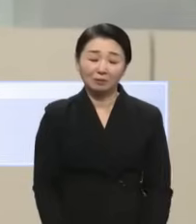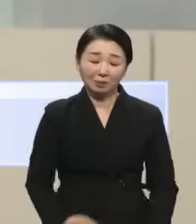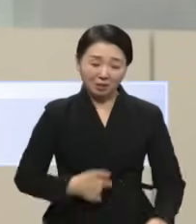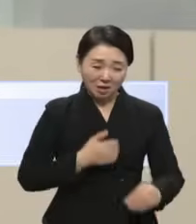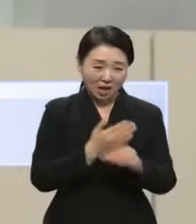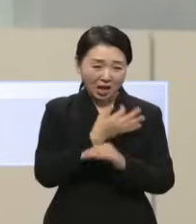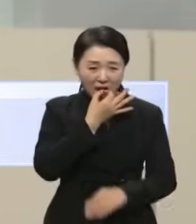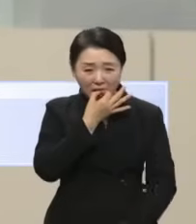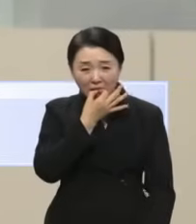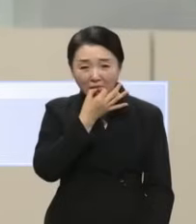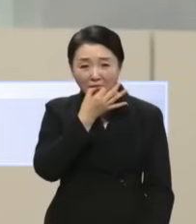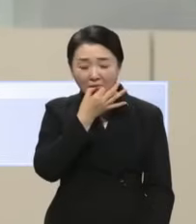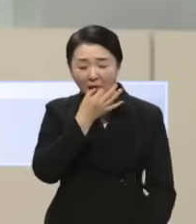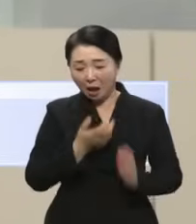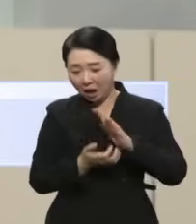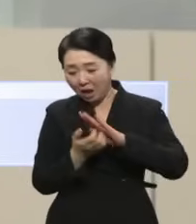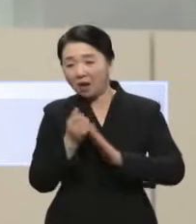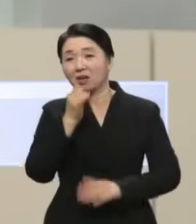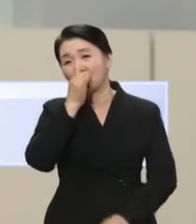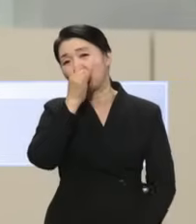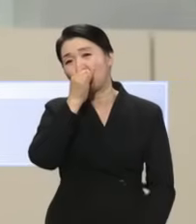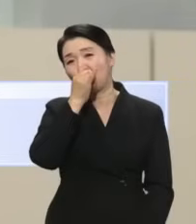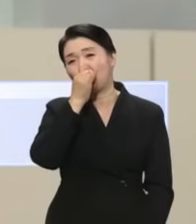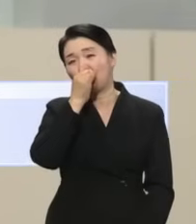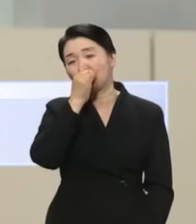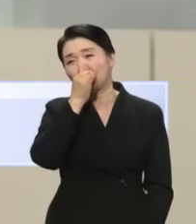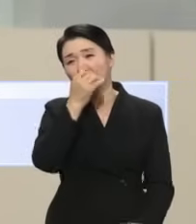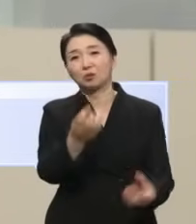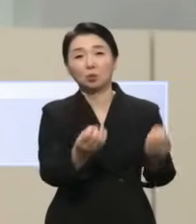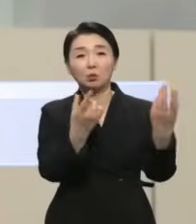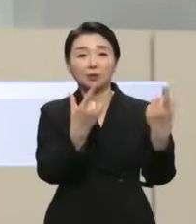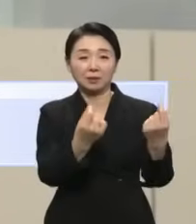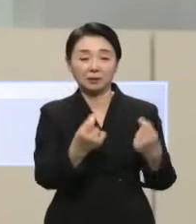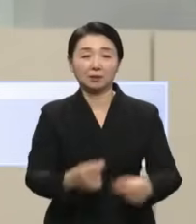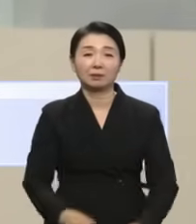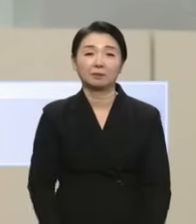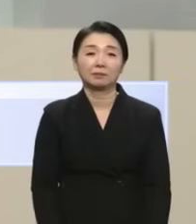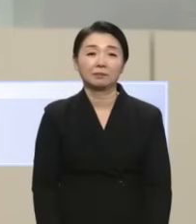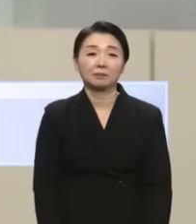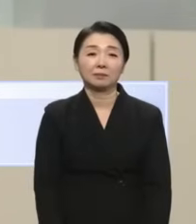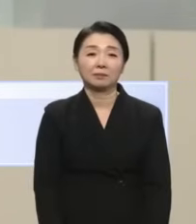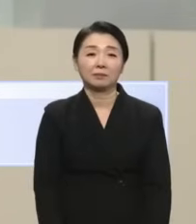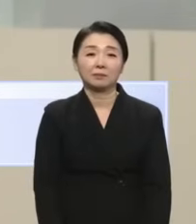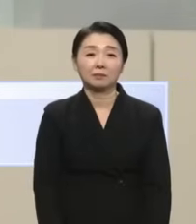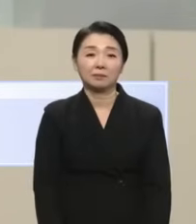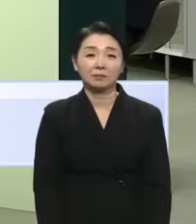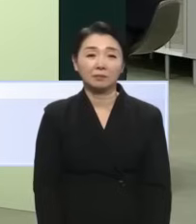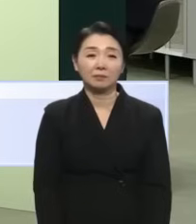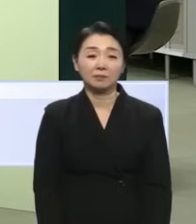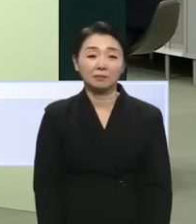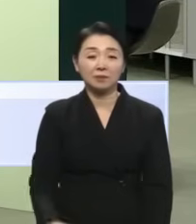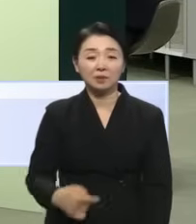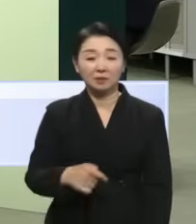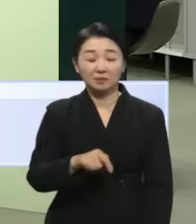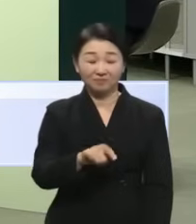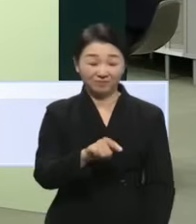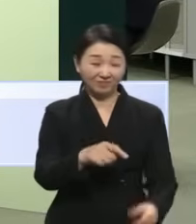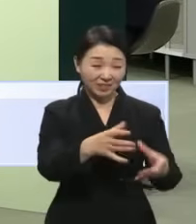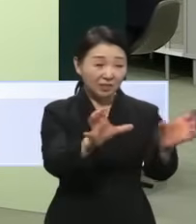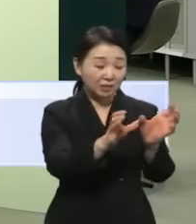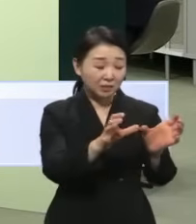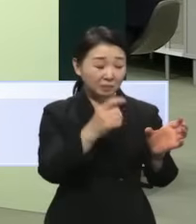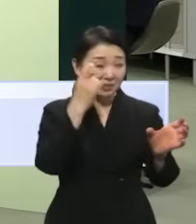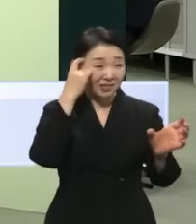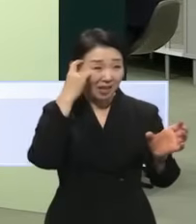있는 정말 좀 저급한 공간이었다라고 거 말씀드릴 수밖에 없습니다 뭐 자신들의 생각을 표현하는 것은 어느 정도